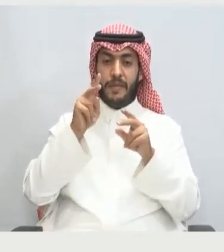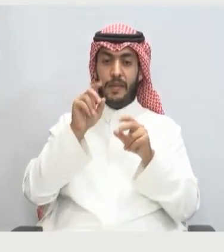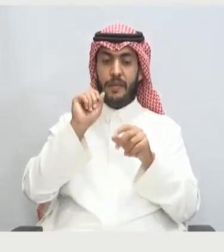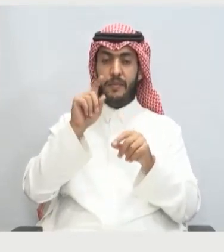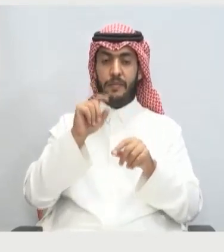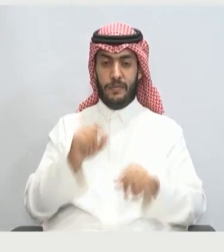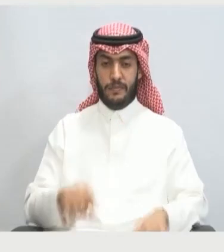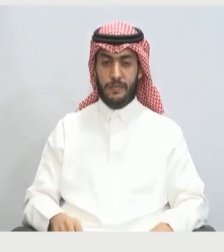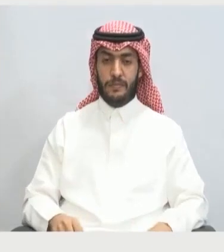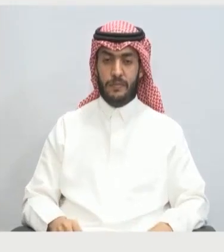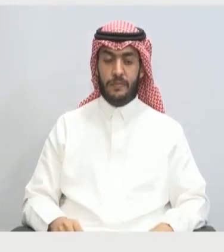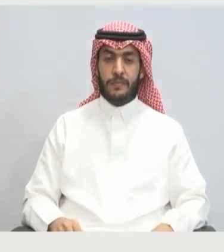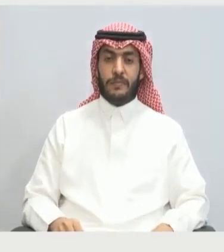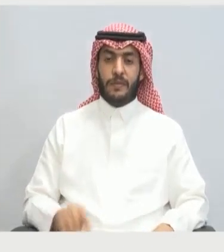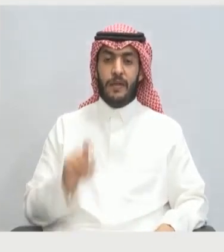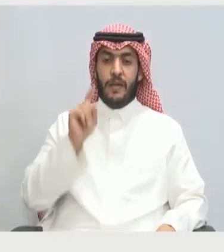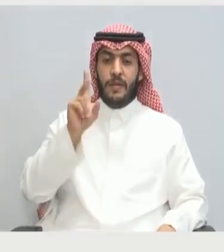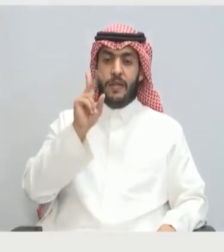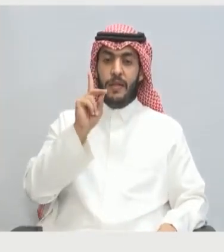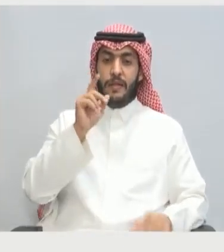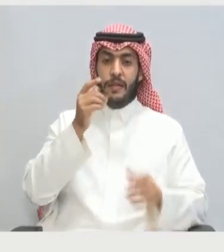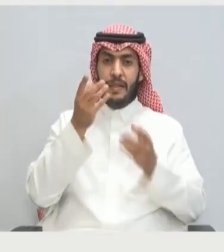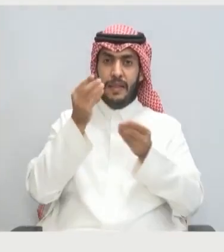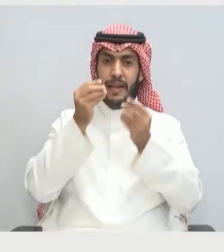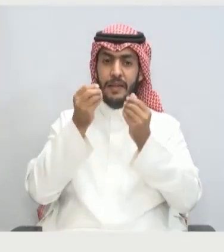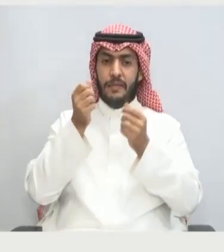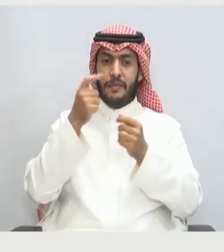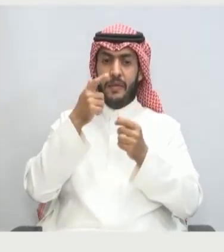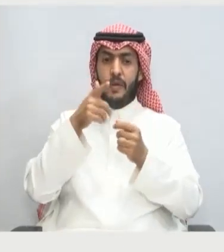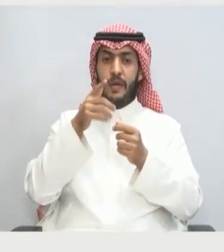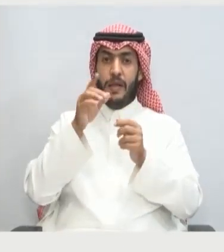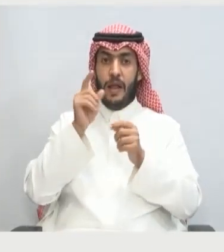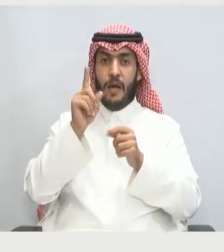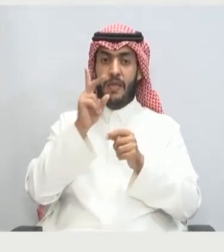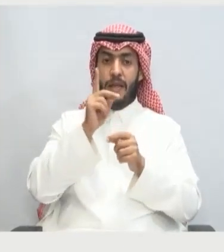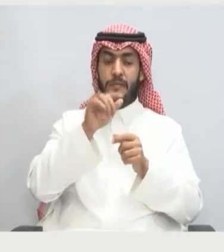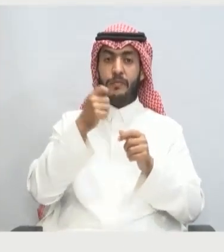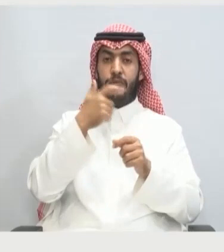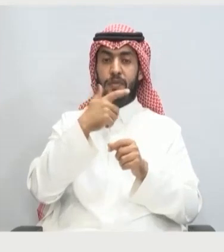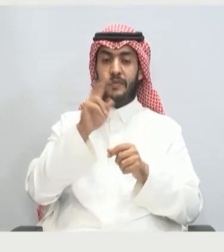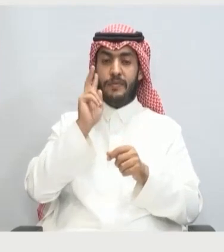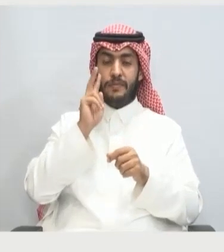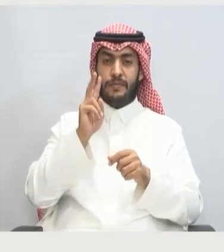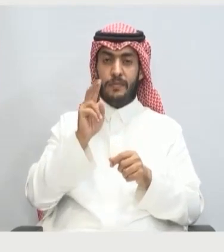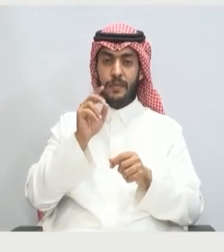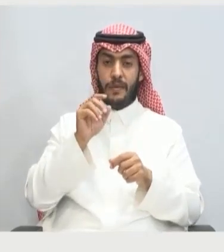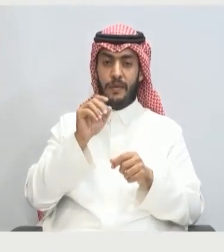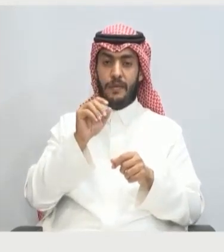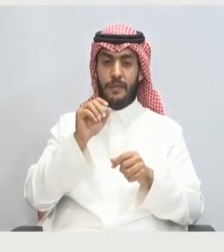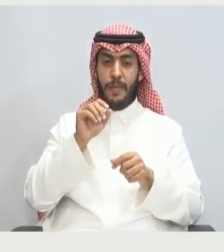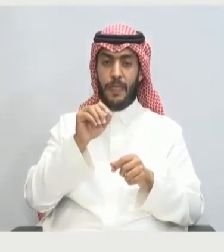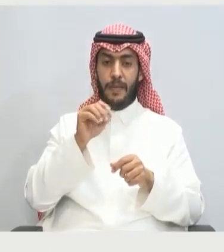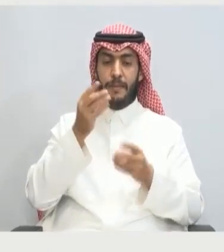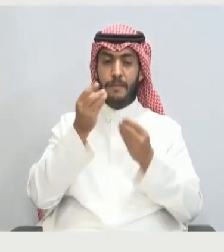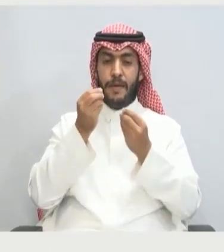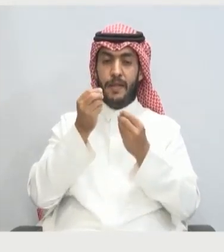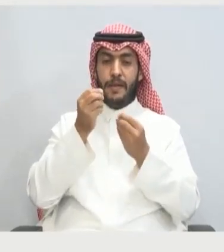الاولى والتركيز الابتدائي للماده الثانيه وهنا السرعه انظر والقي نظره هنا في